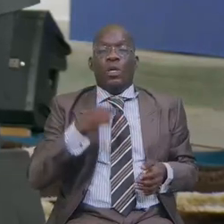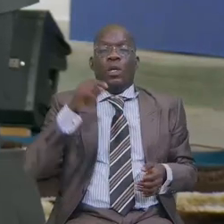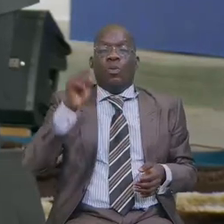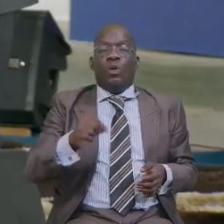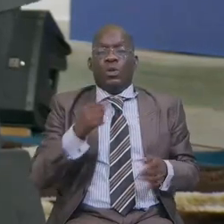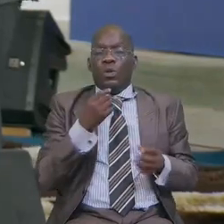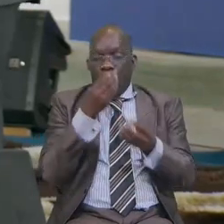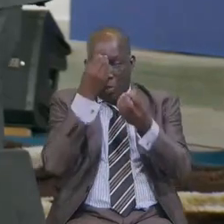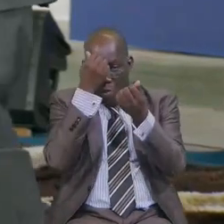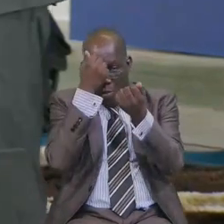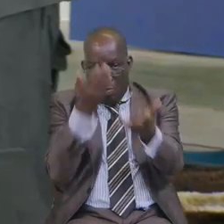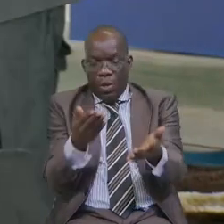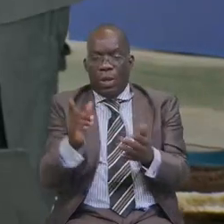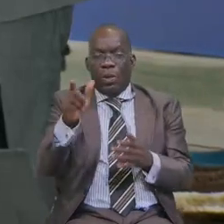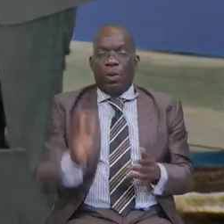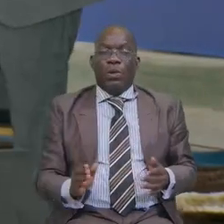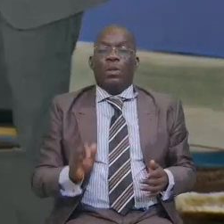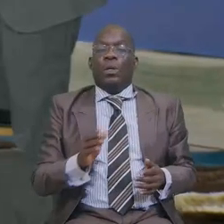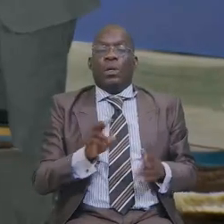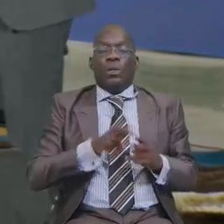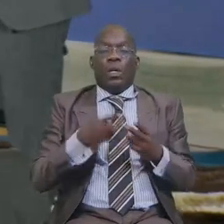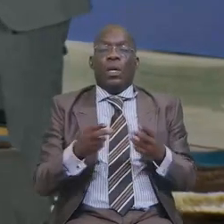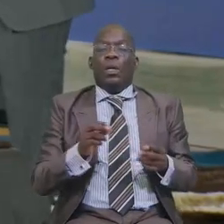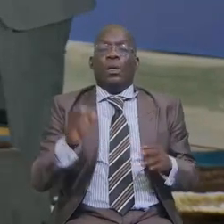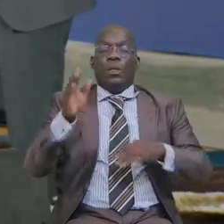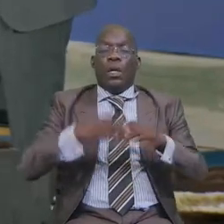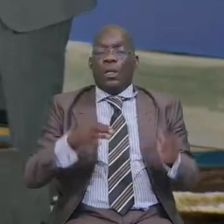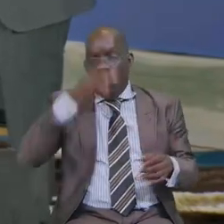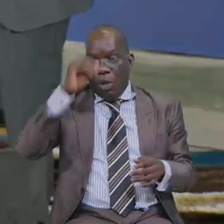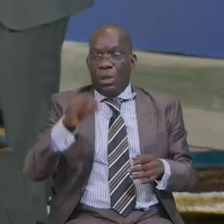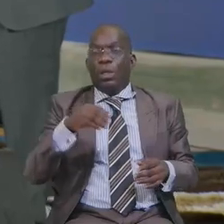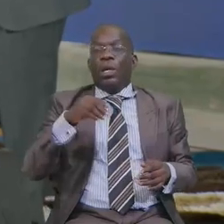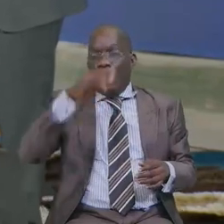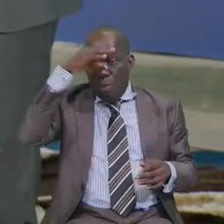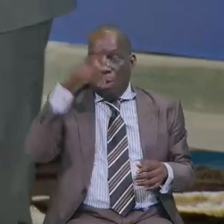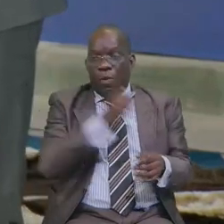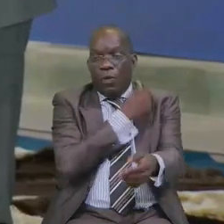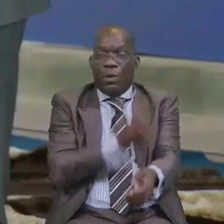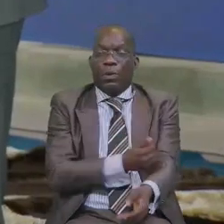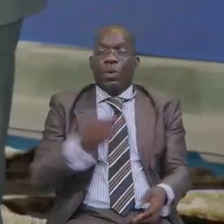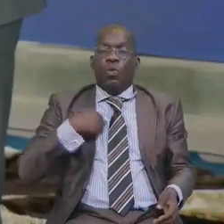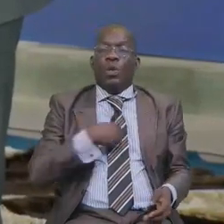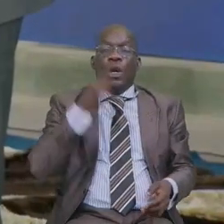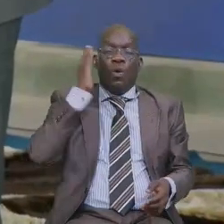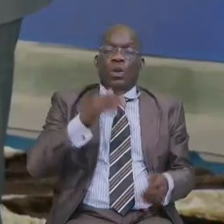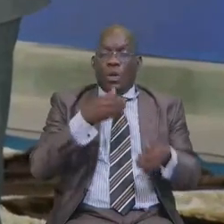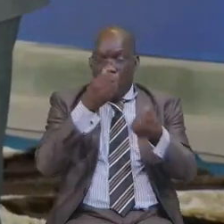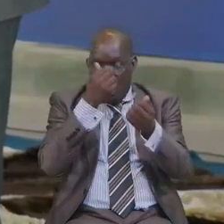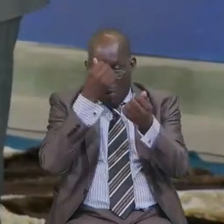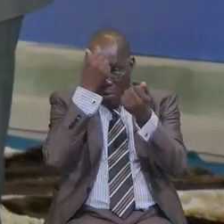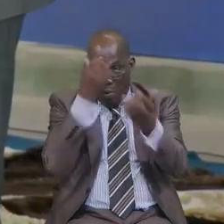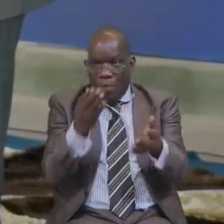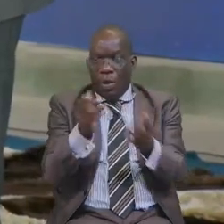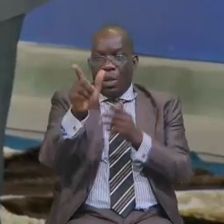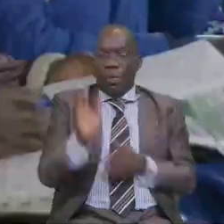qu'aux hommes. » Hommes d'autorité, il nous faut obéir à Dieu plutôt qu'aux hommes, à ces hommes d'autorité, hommes